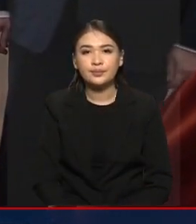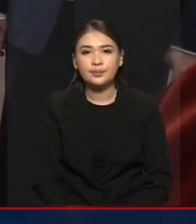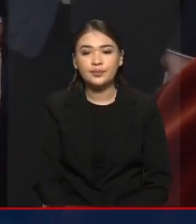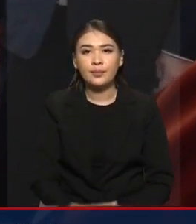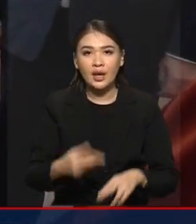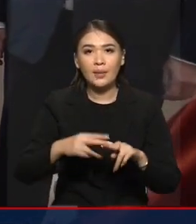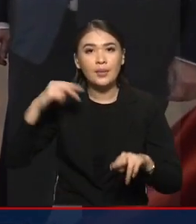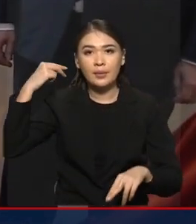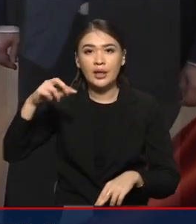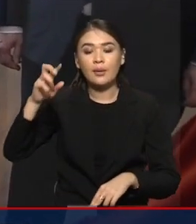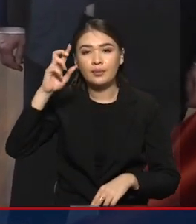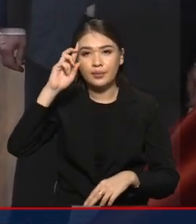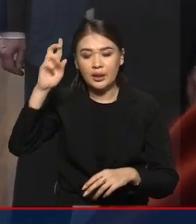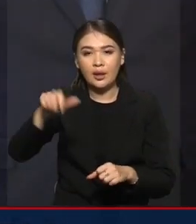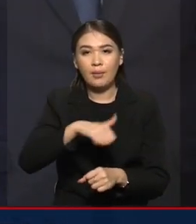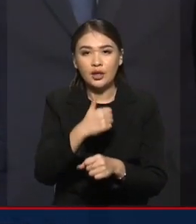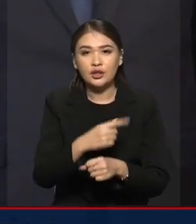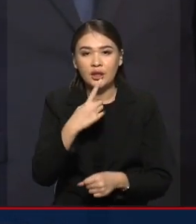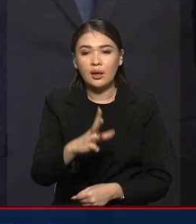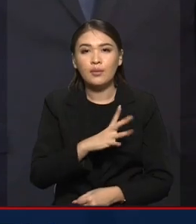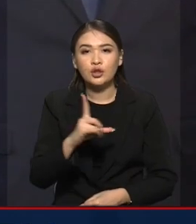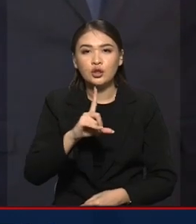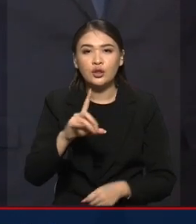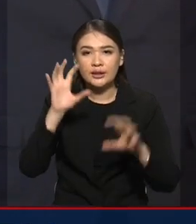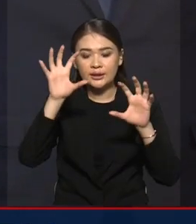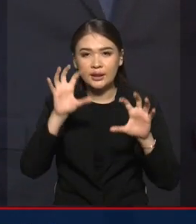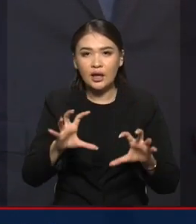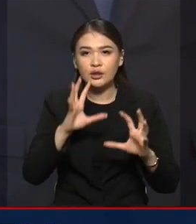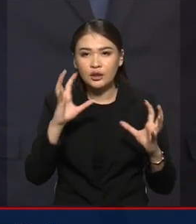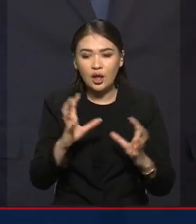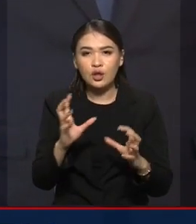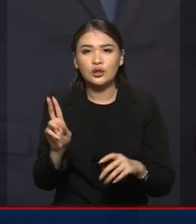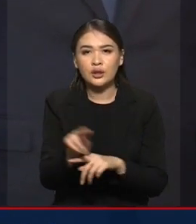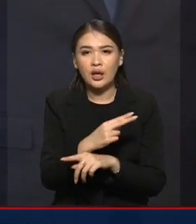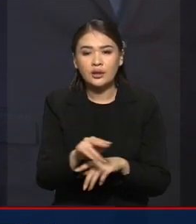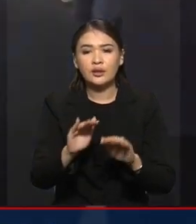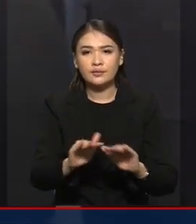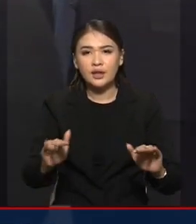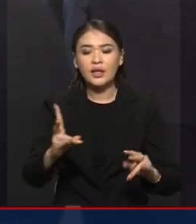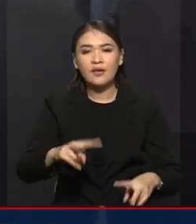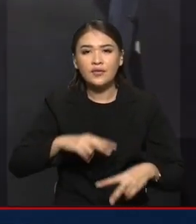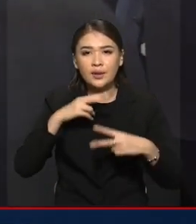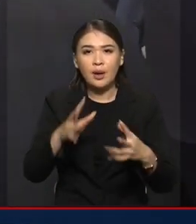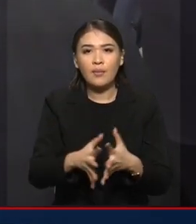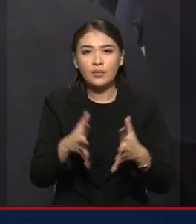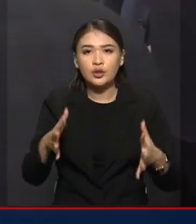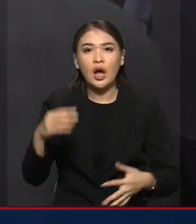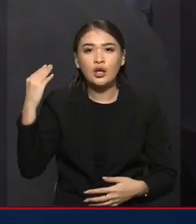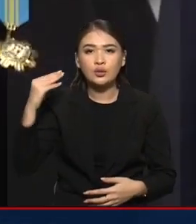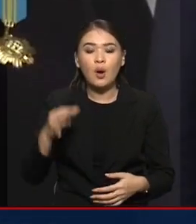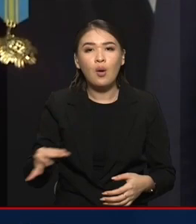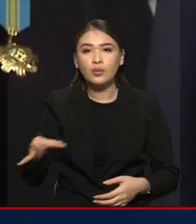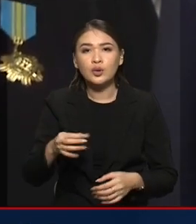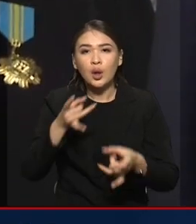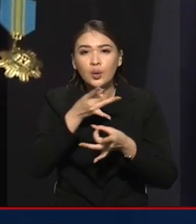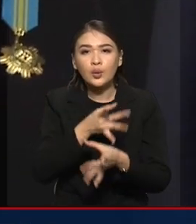Мемлекет басшысы облыс жұртшылығымен әңгімелесу барысында елімізде заң үстемдігін сақтау және ұрпақ тәрбиесіне баса мән беру керектігін айтты. Ақтөбе облысын